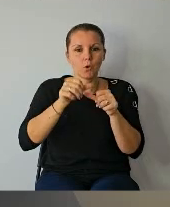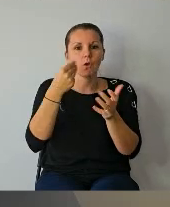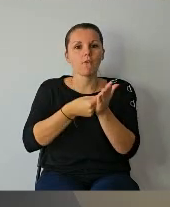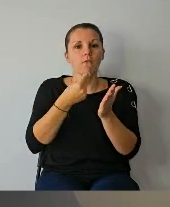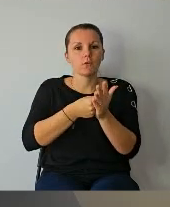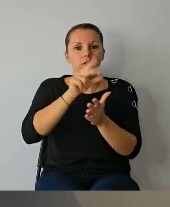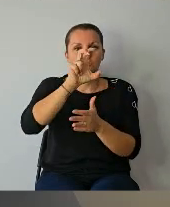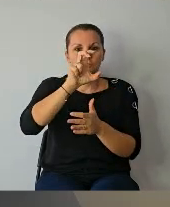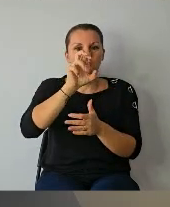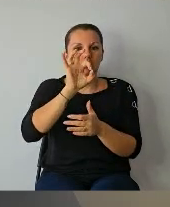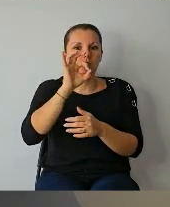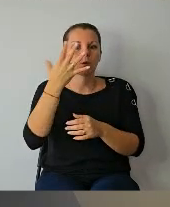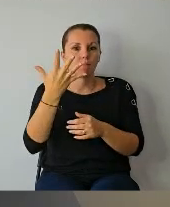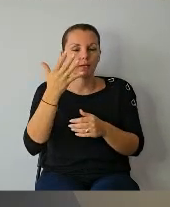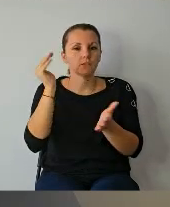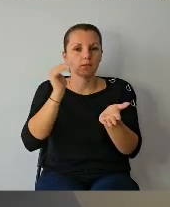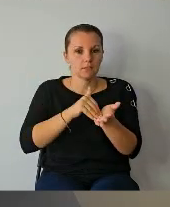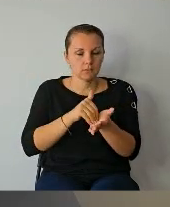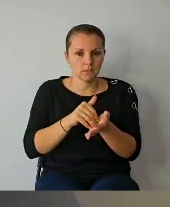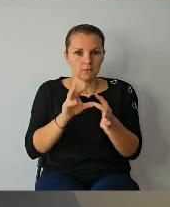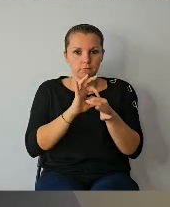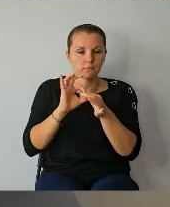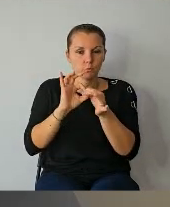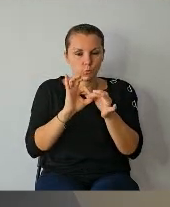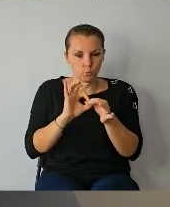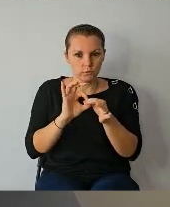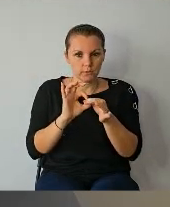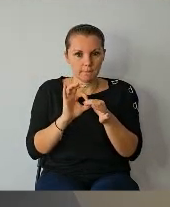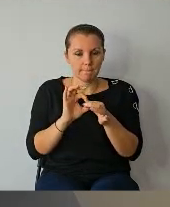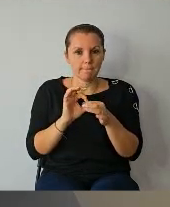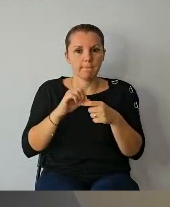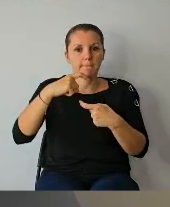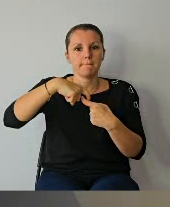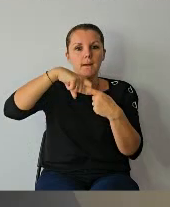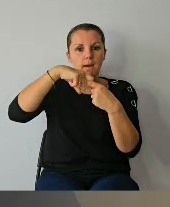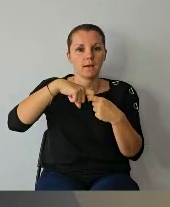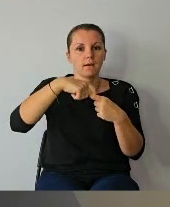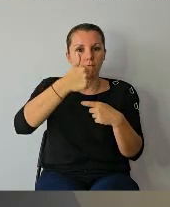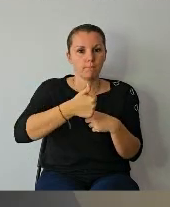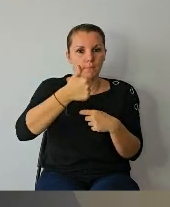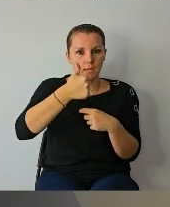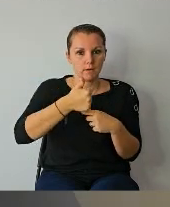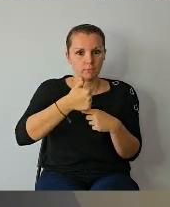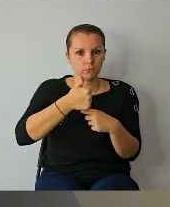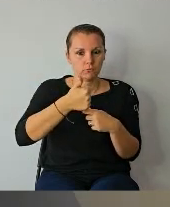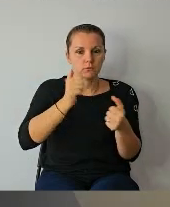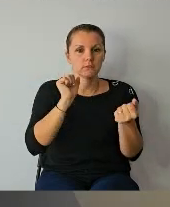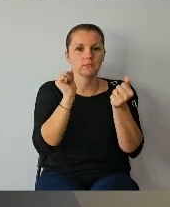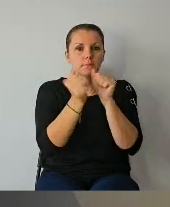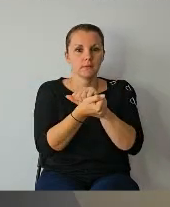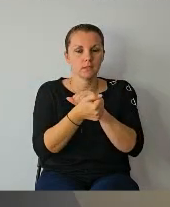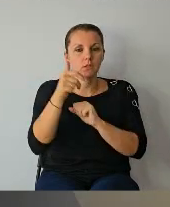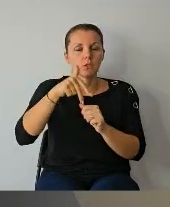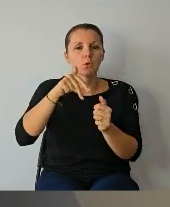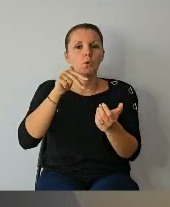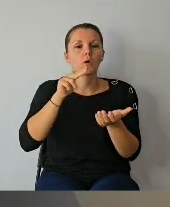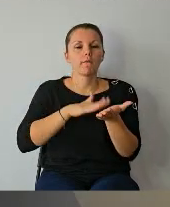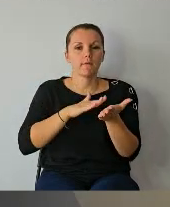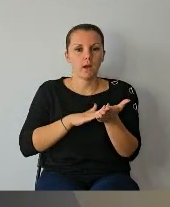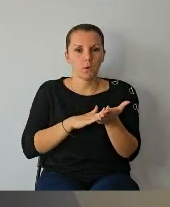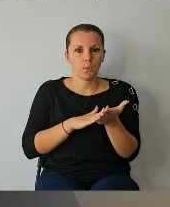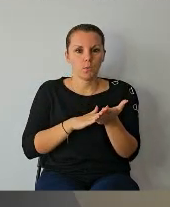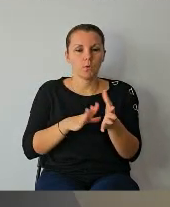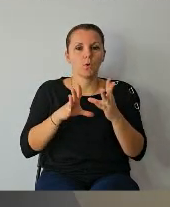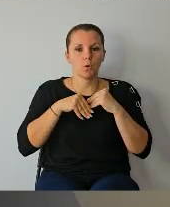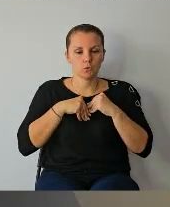305 tysięcy i w związku z tym paragraf pierwszy zmienianej ustawy